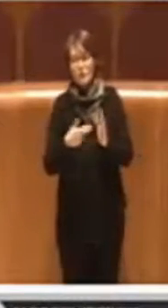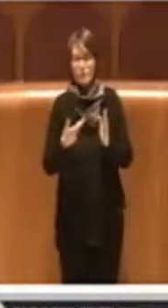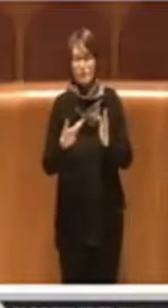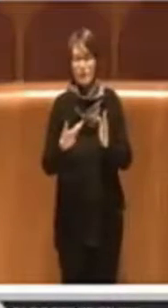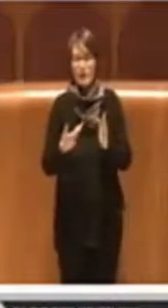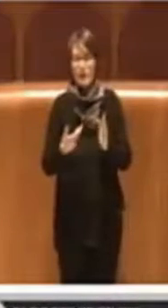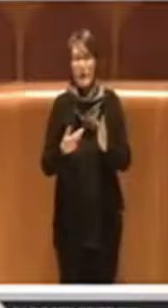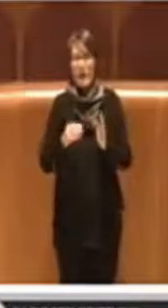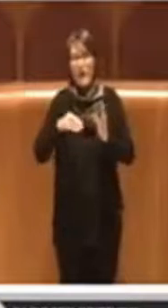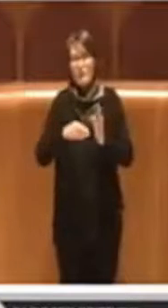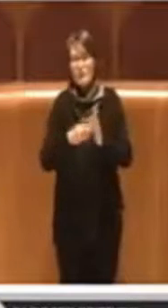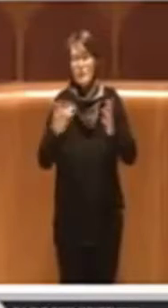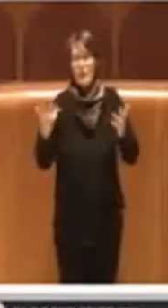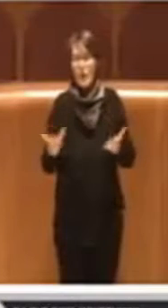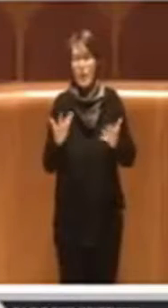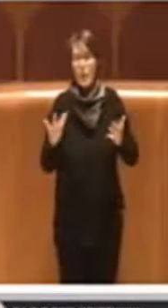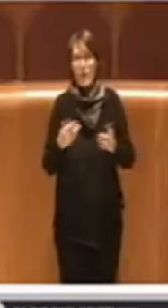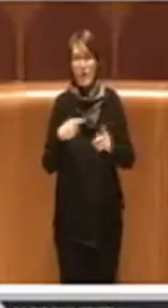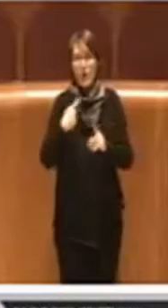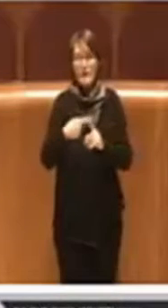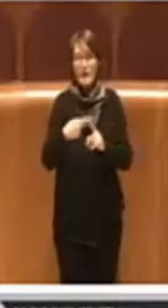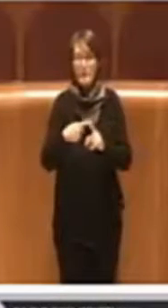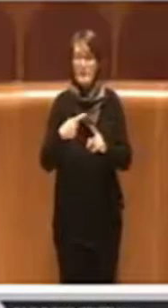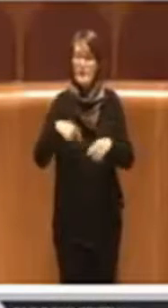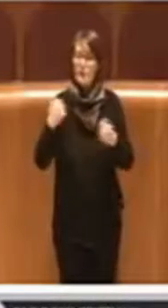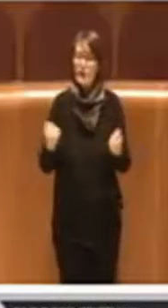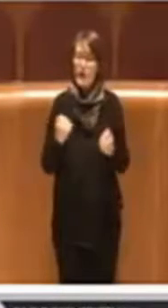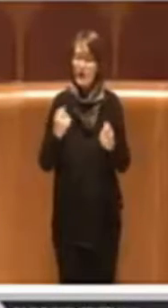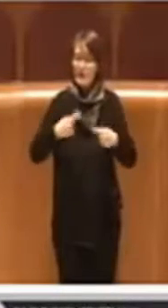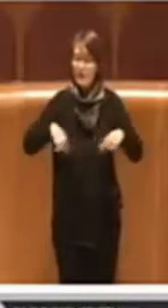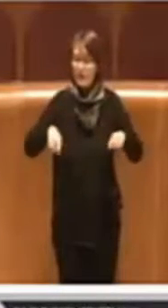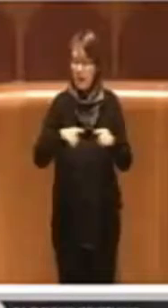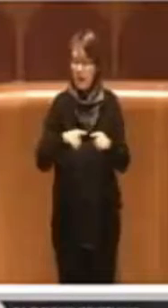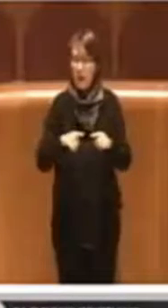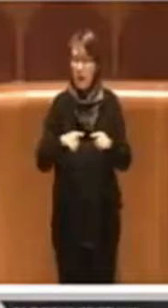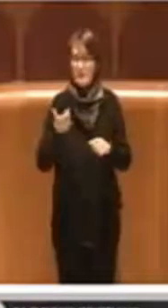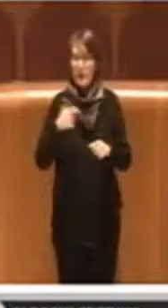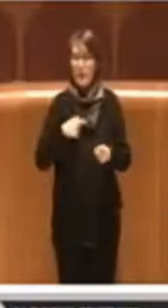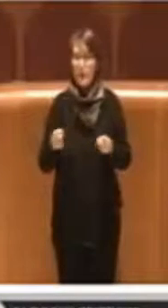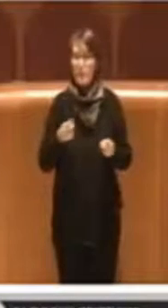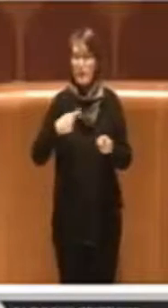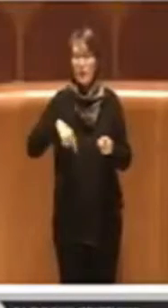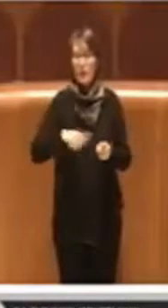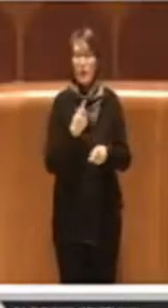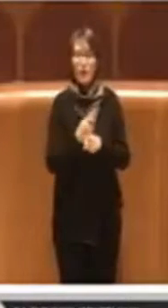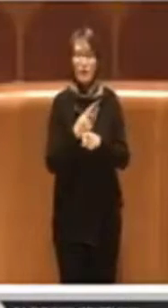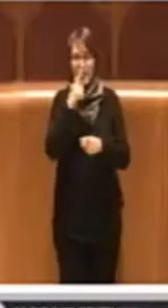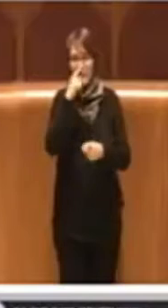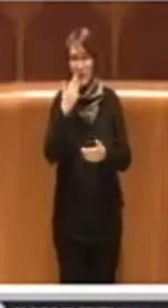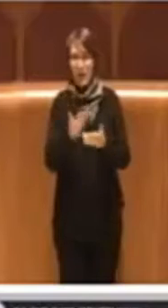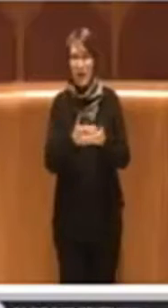consigliare, appunto, che in questo periodo si è dovuta riadattare e ha trovato delle soluzioni più o meno congrue,